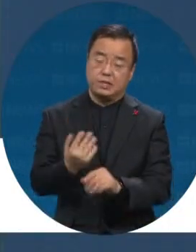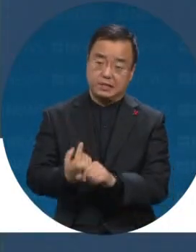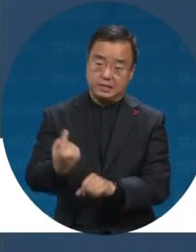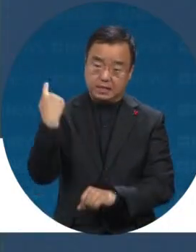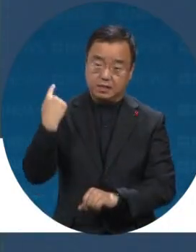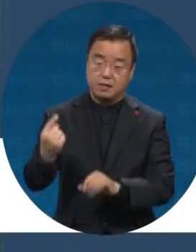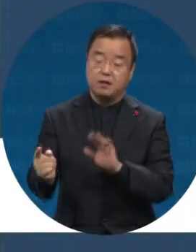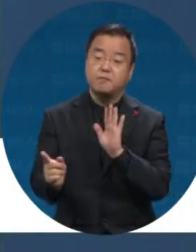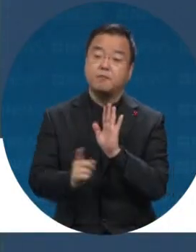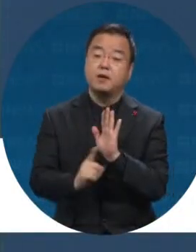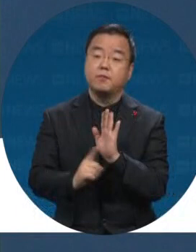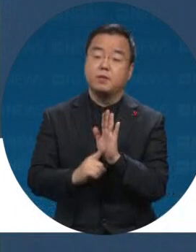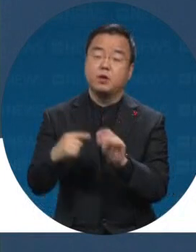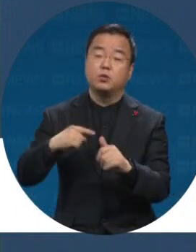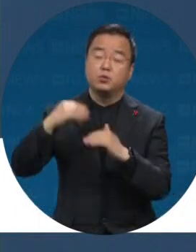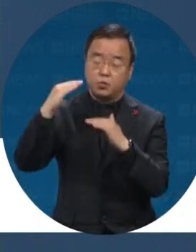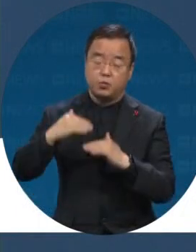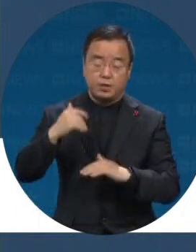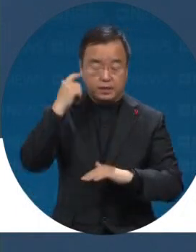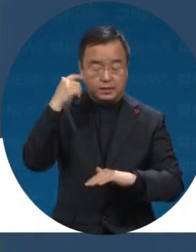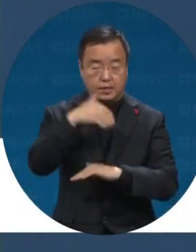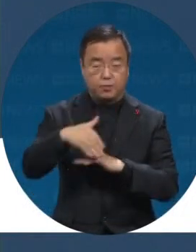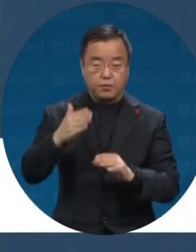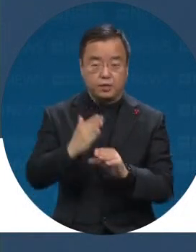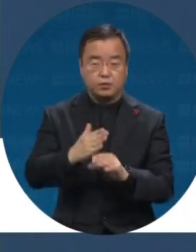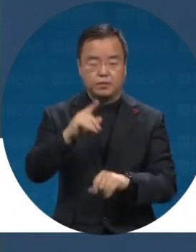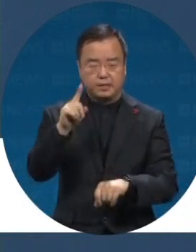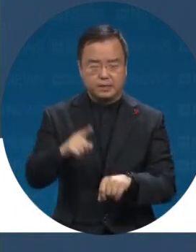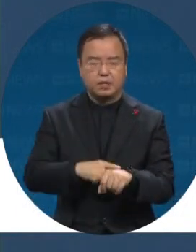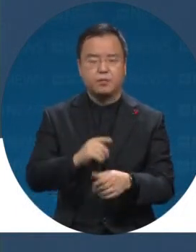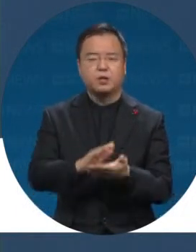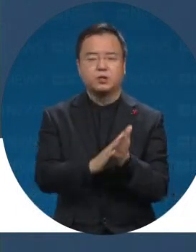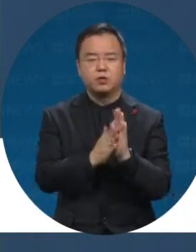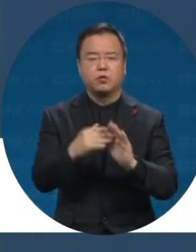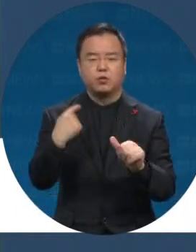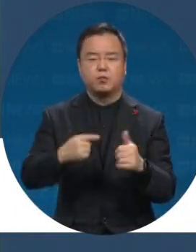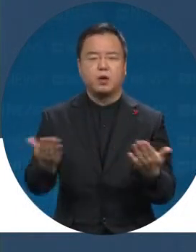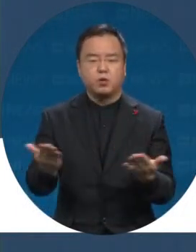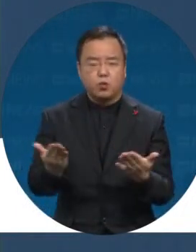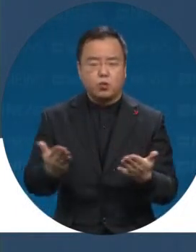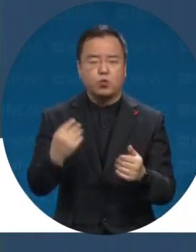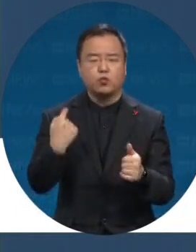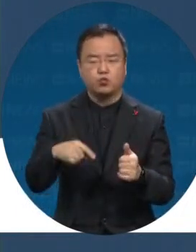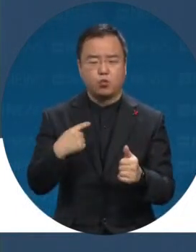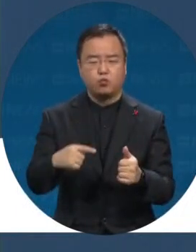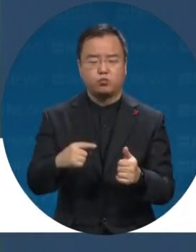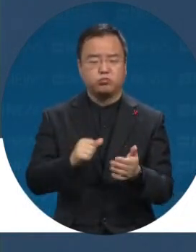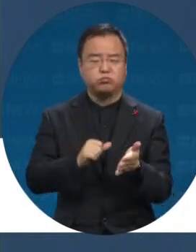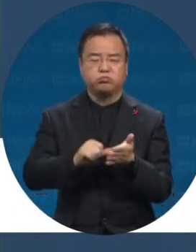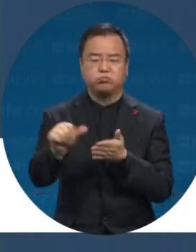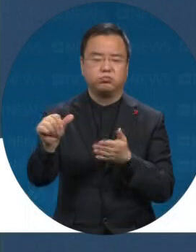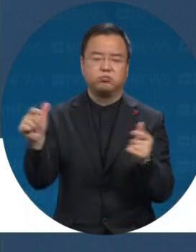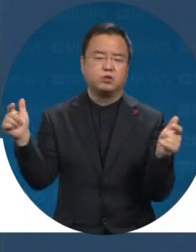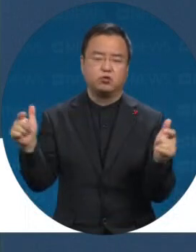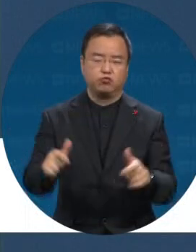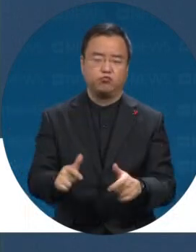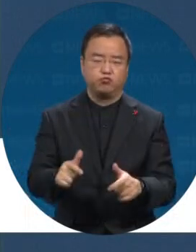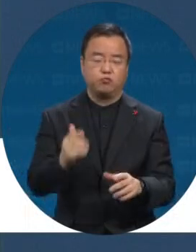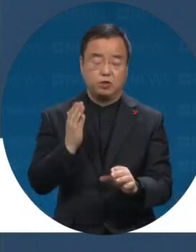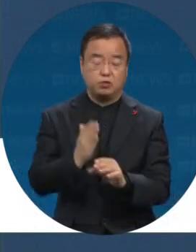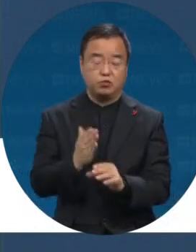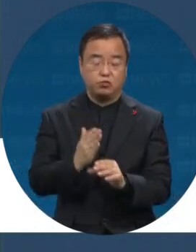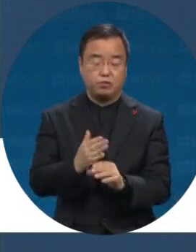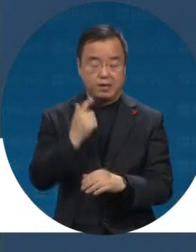지난해 발표되었던 그 교육과정 시안에 있었던 생태전환교육 노동교육 이런 것들이 대폭송되어서 현재 교육계의